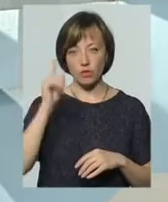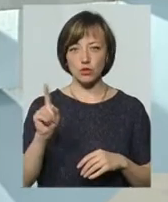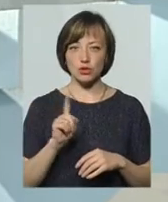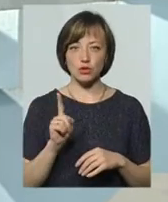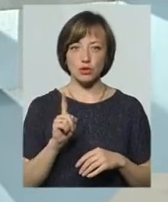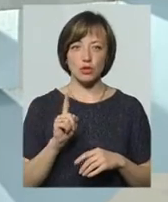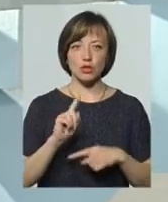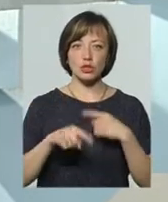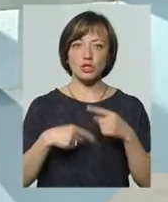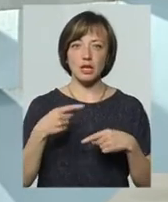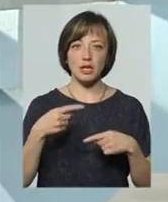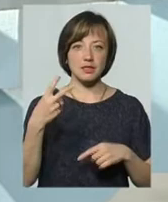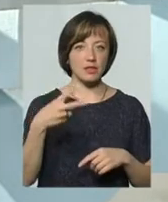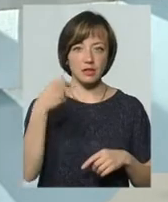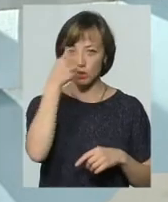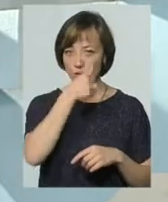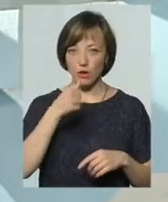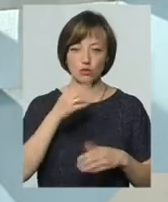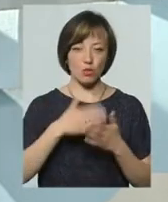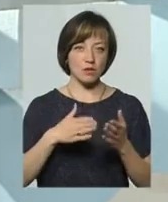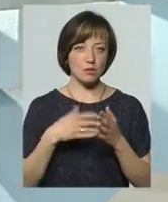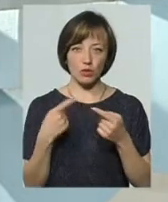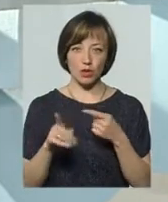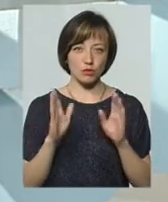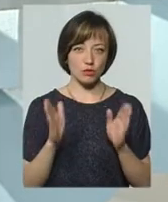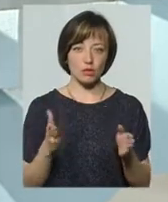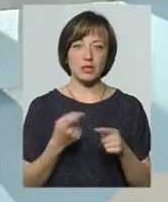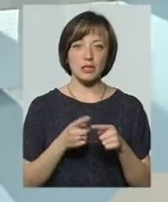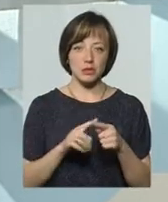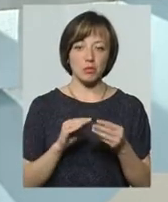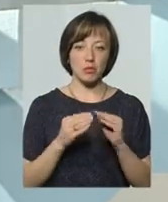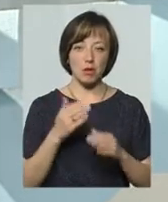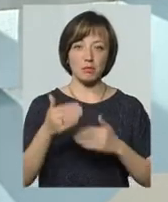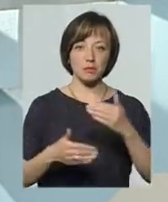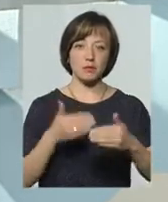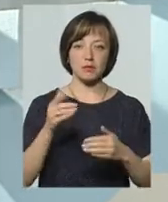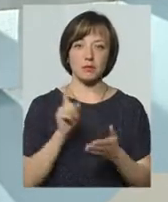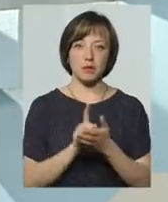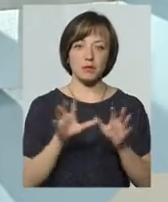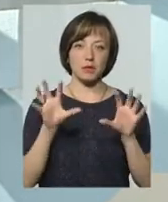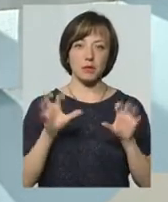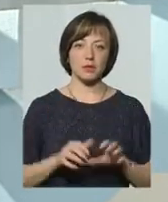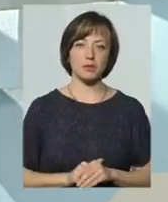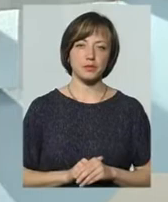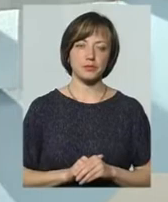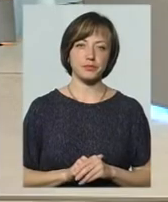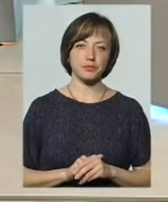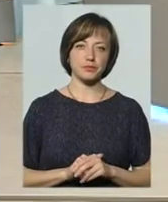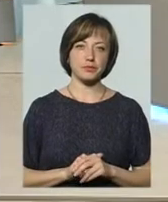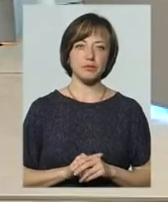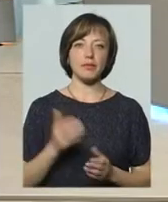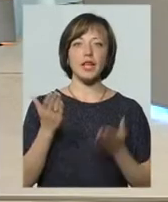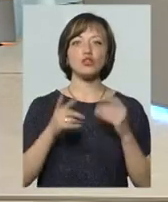через 10 років буде зовсім по-інакшому. Тобто ці виклики, вони прогнозовані, і ми маємо їх сприймати. Власне, якщо ми говоримо